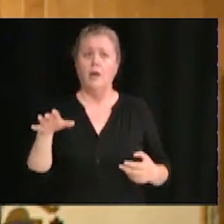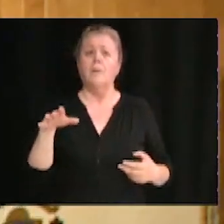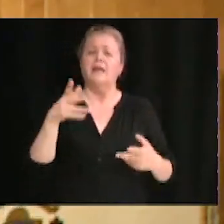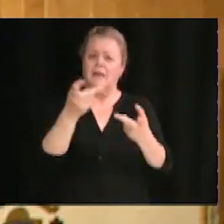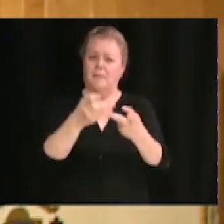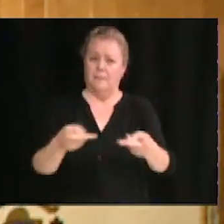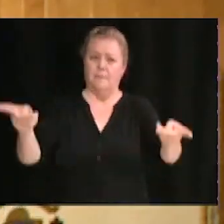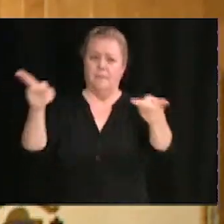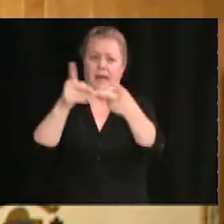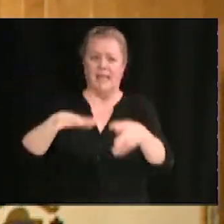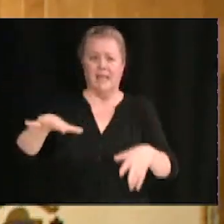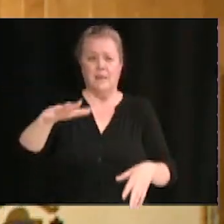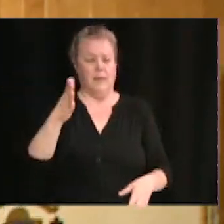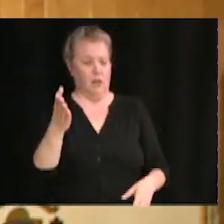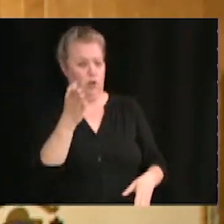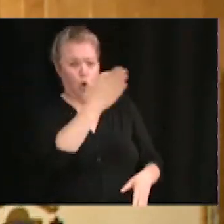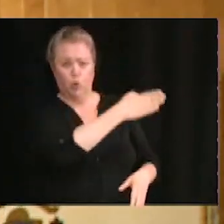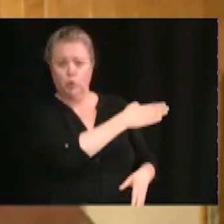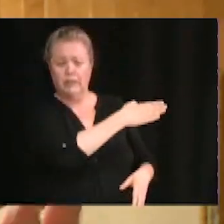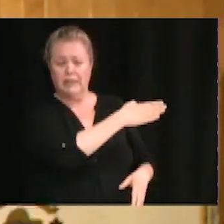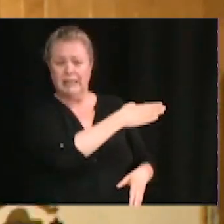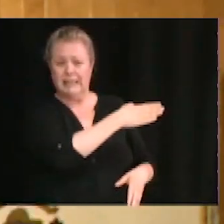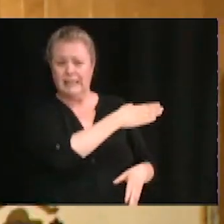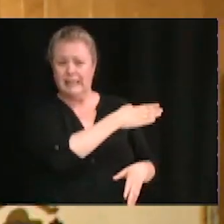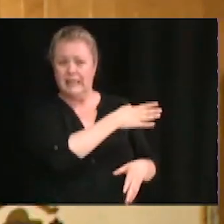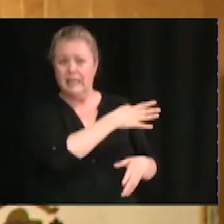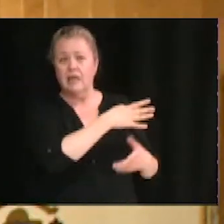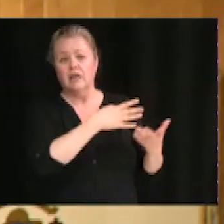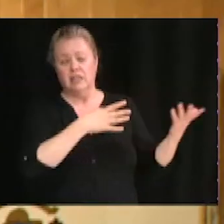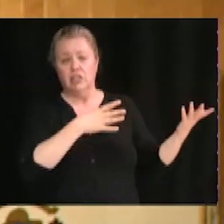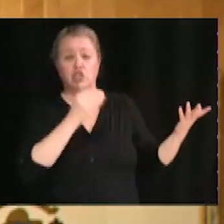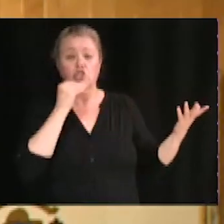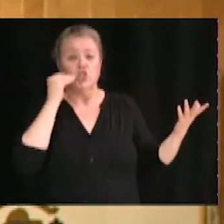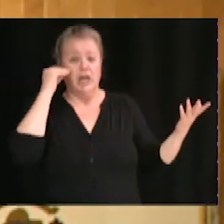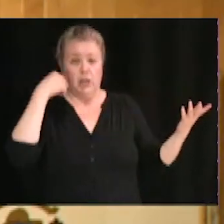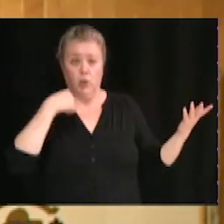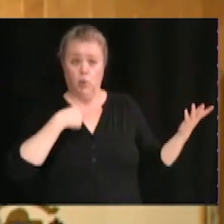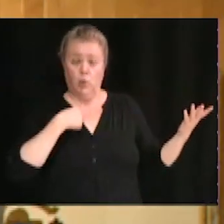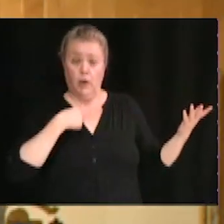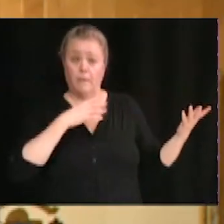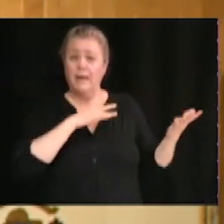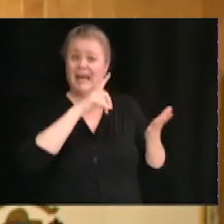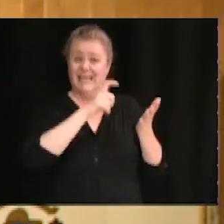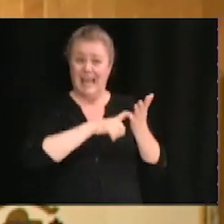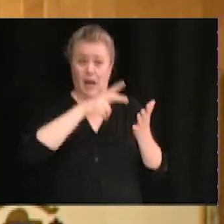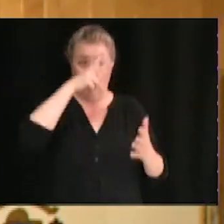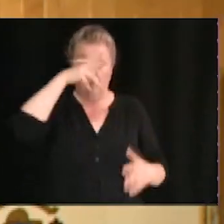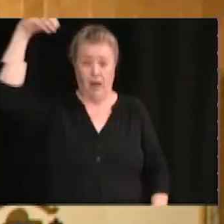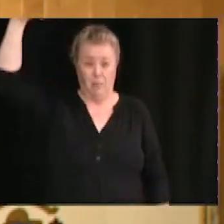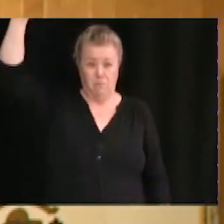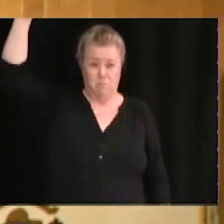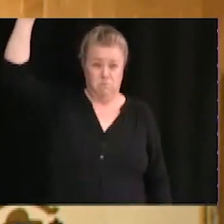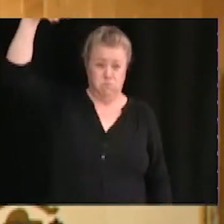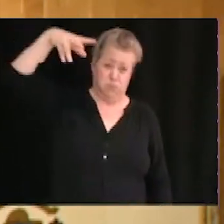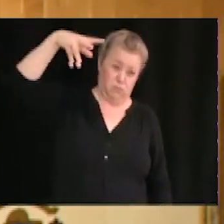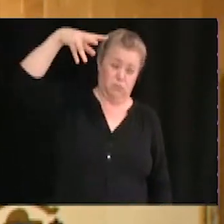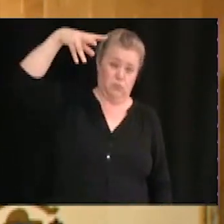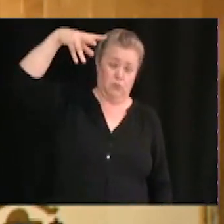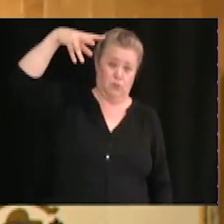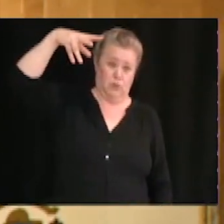le parc. De l'autre côté, donc c'est le devant de ma maison, mais quand les lumières allument, crée de l'heure ou non,